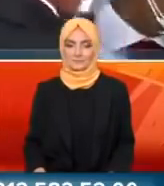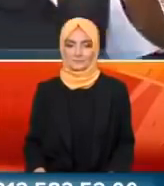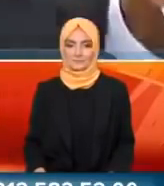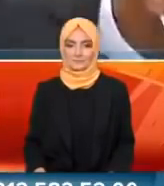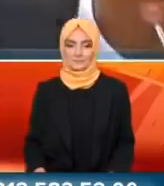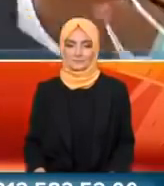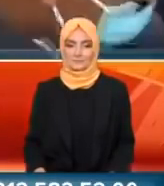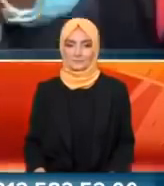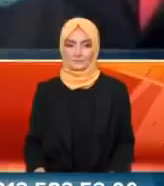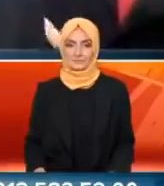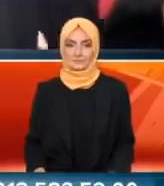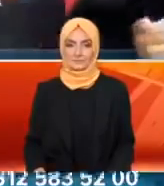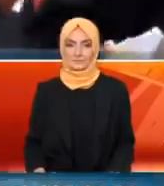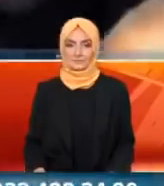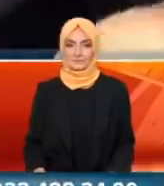bu.